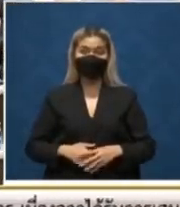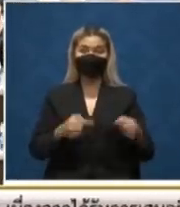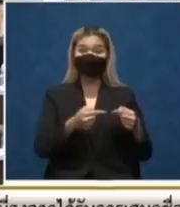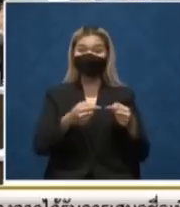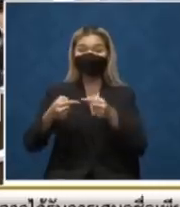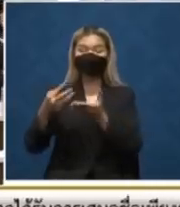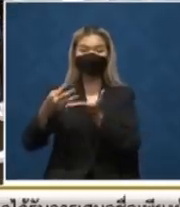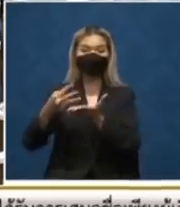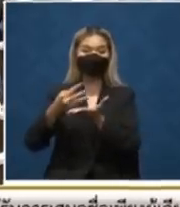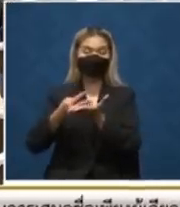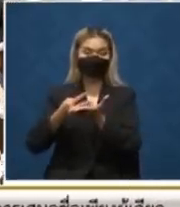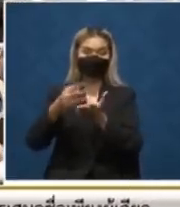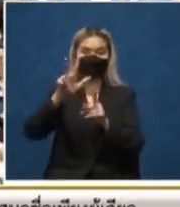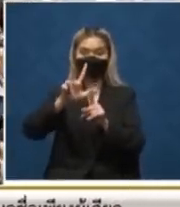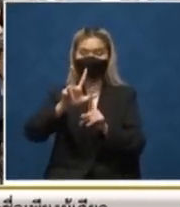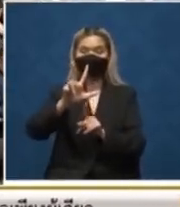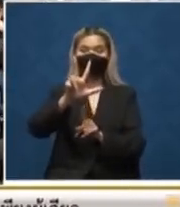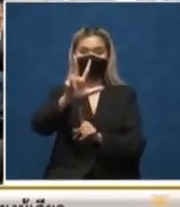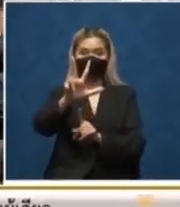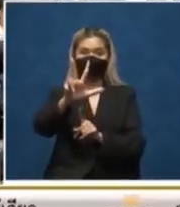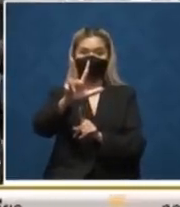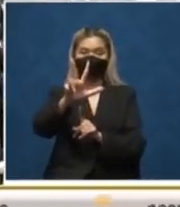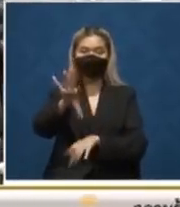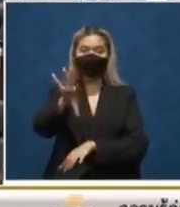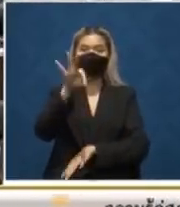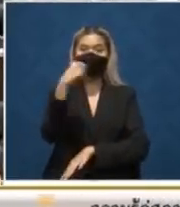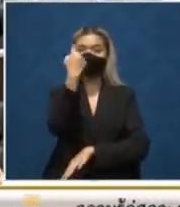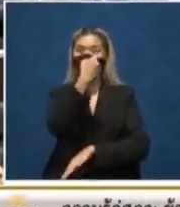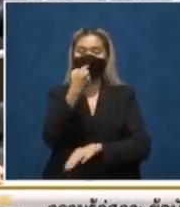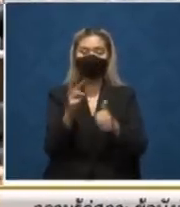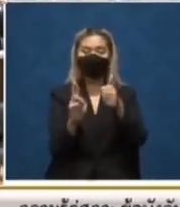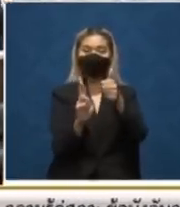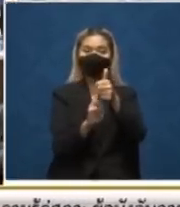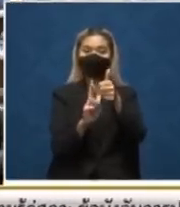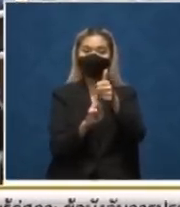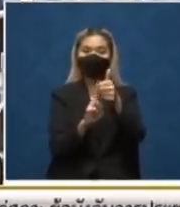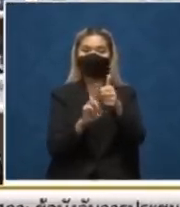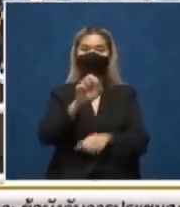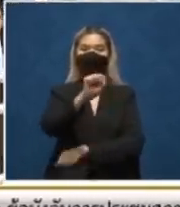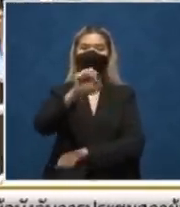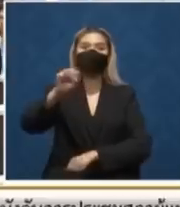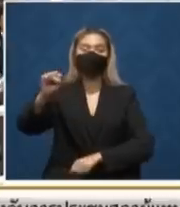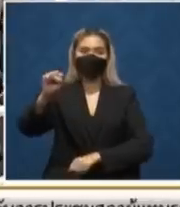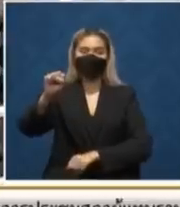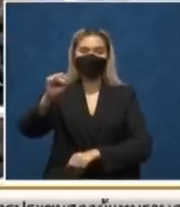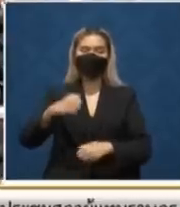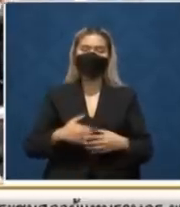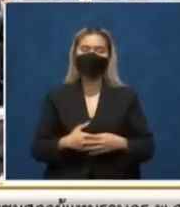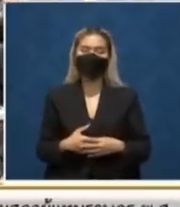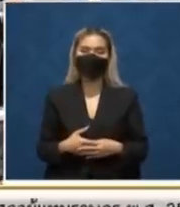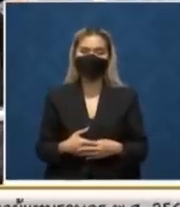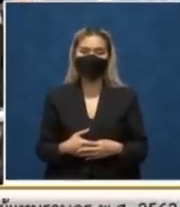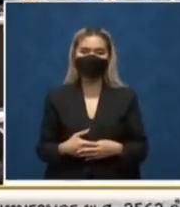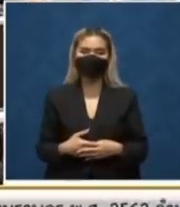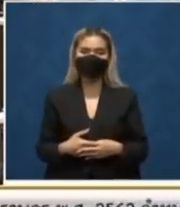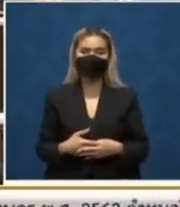แข่งขันในตำแหน่งที่พรรคก้าวไกลเสนอในตำแหน่งของประมุขทางนิติบัญญัตินะครับ ค่ะแต่ว่ารู้ตัววันจันทร์ใช่ไหม